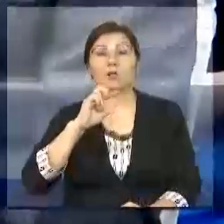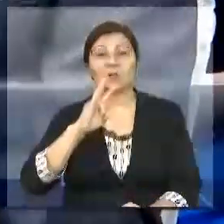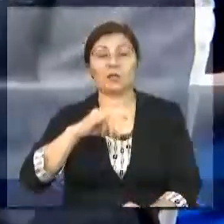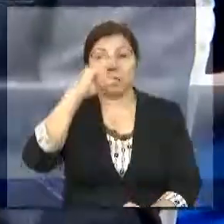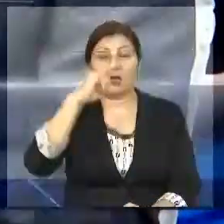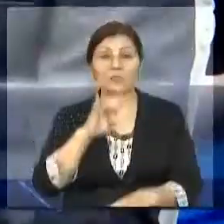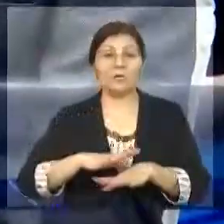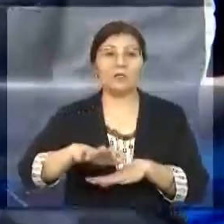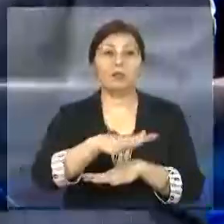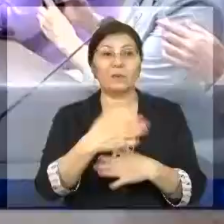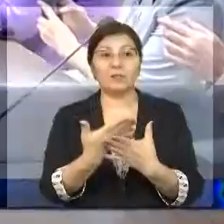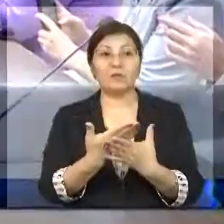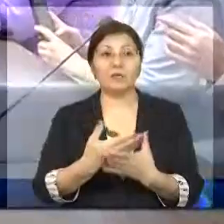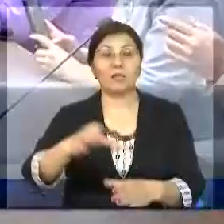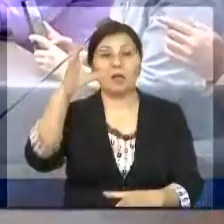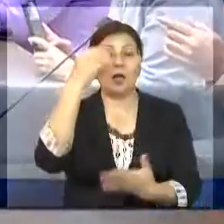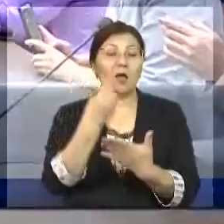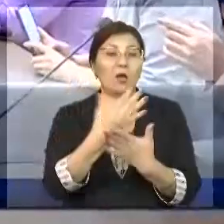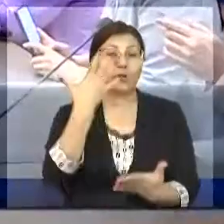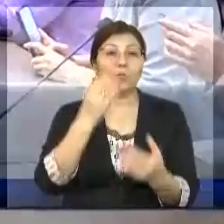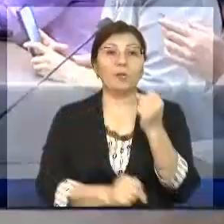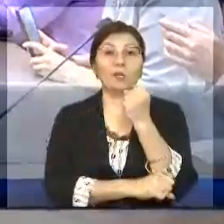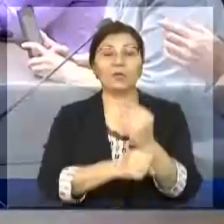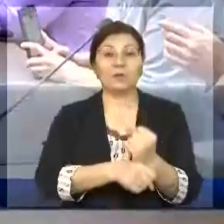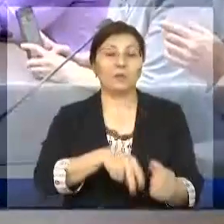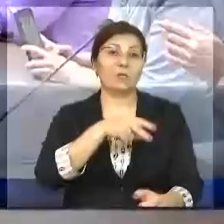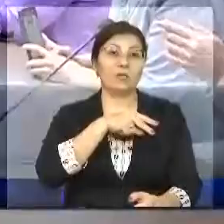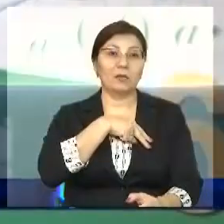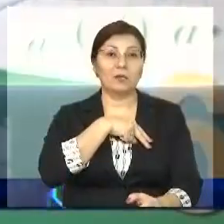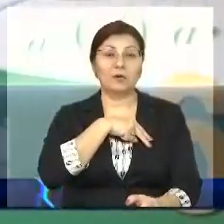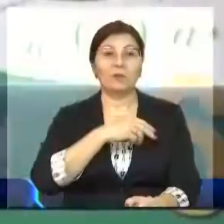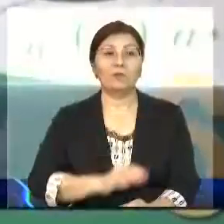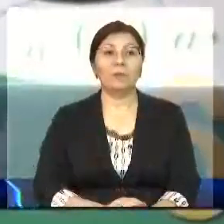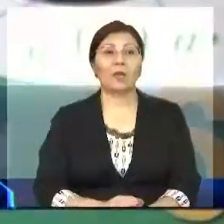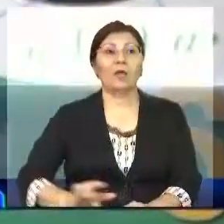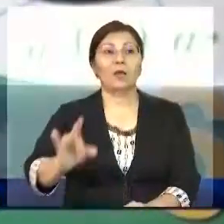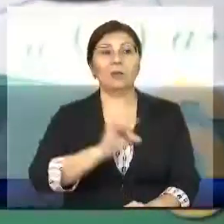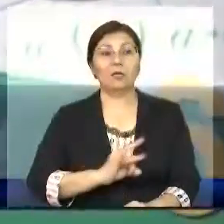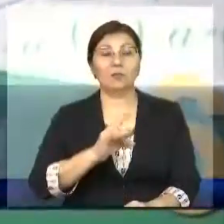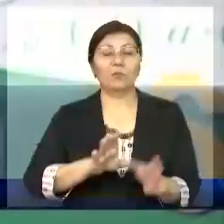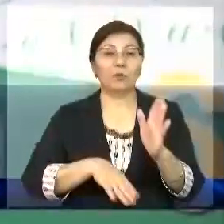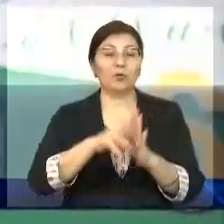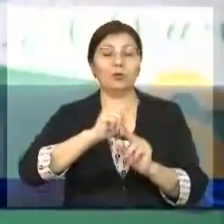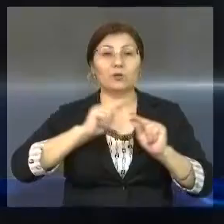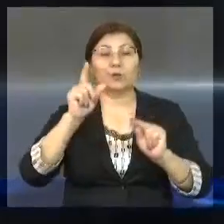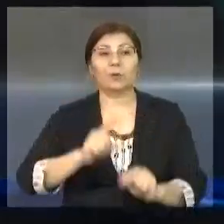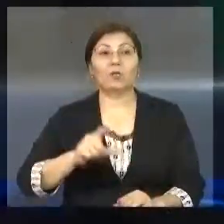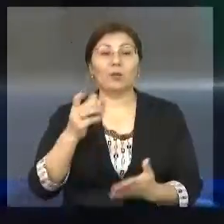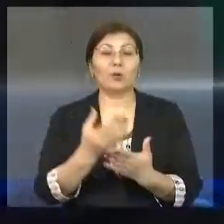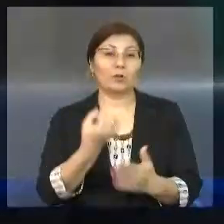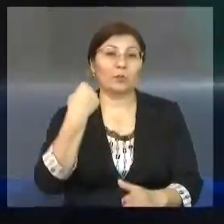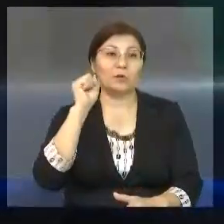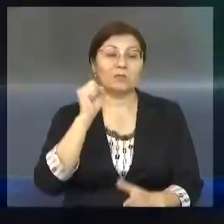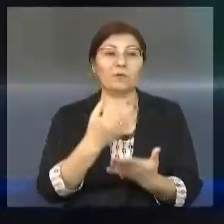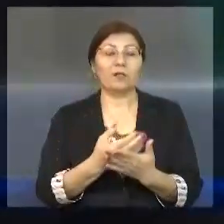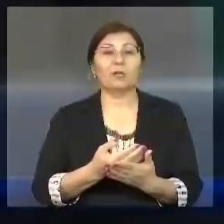Қазақстан Республикасы білім беру ісінің құрметті қызметкері төсбелгісімен марапатталды. Республикалық үздік педагог байқауының жеңімпазы